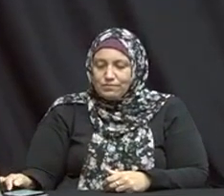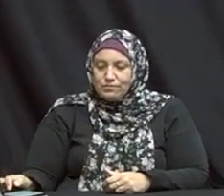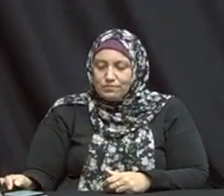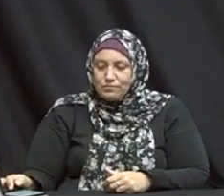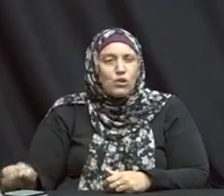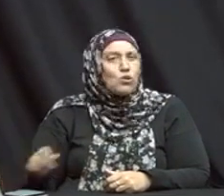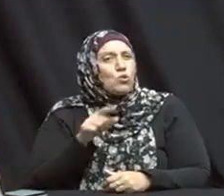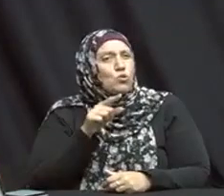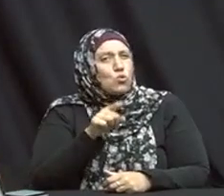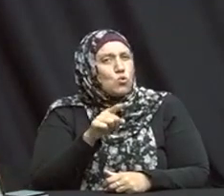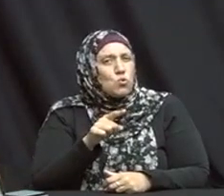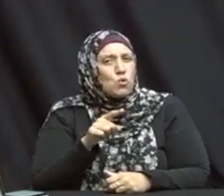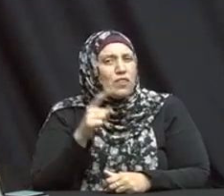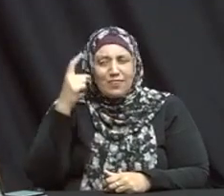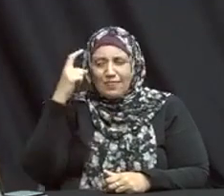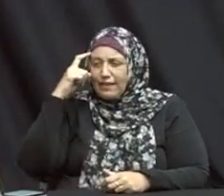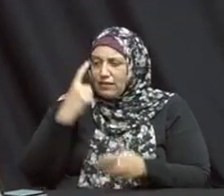وعملوا